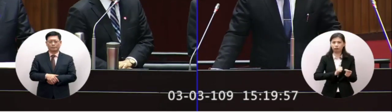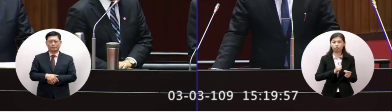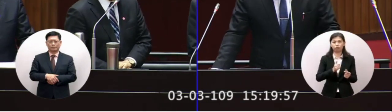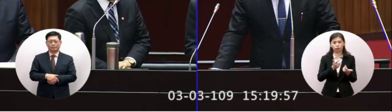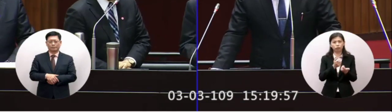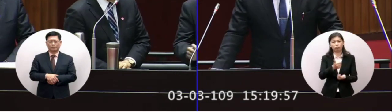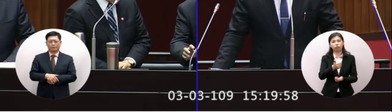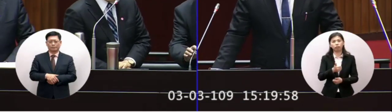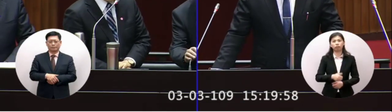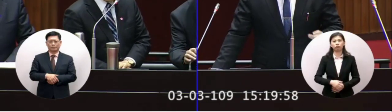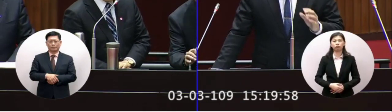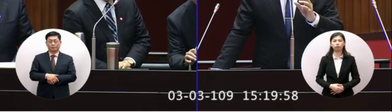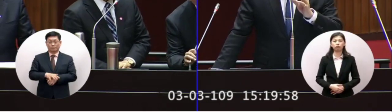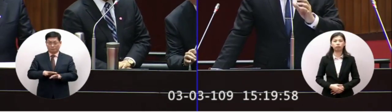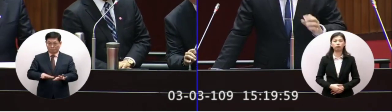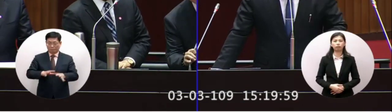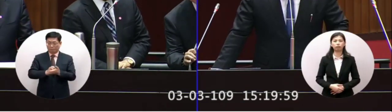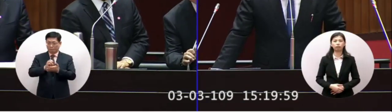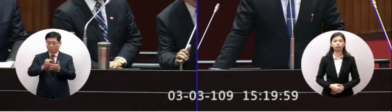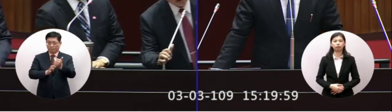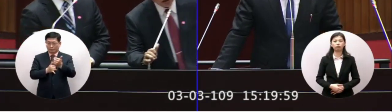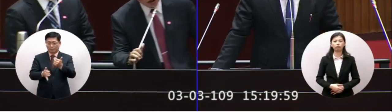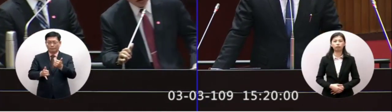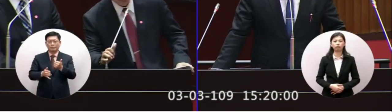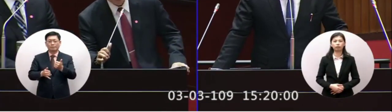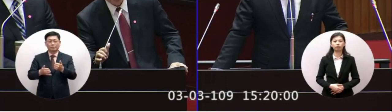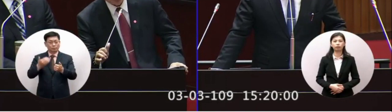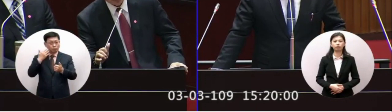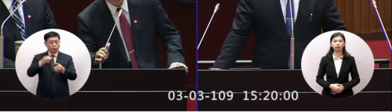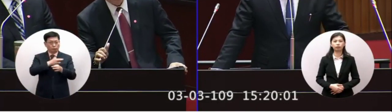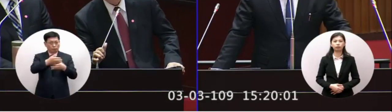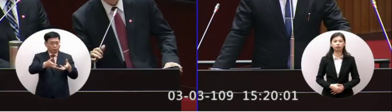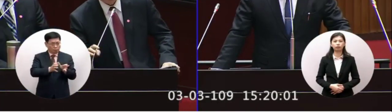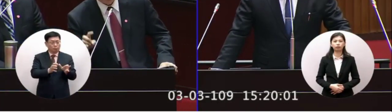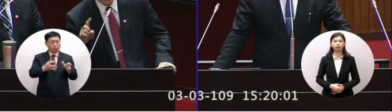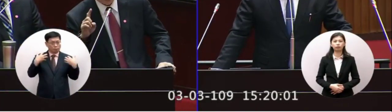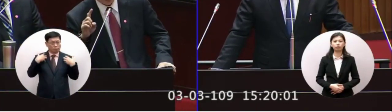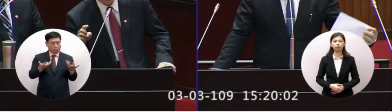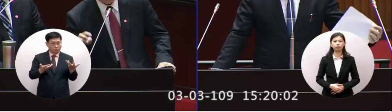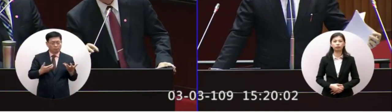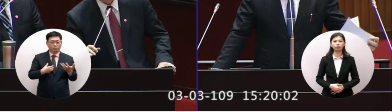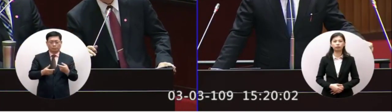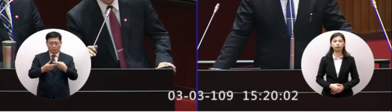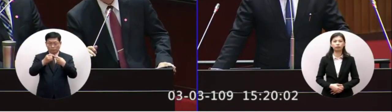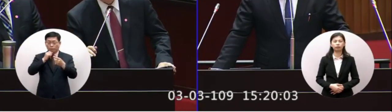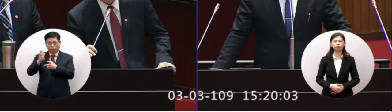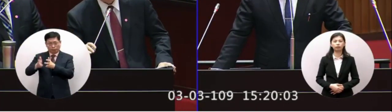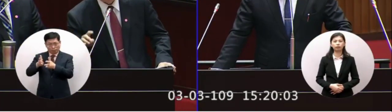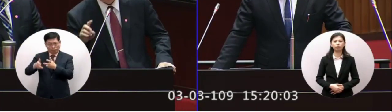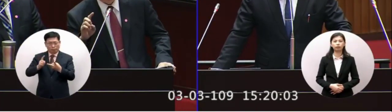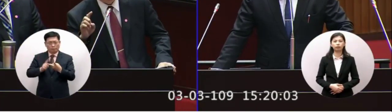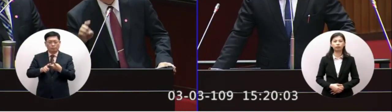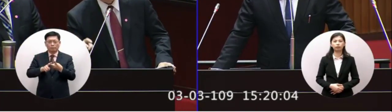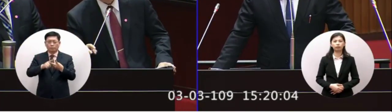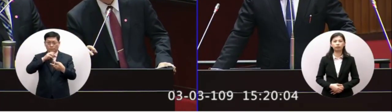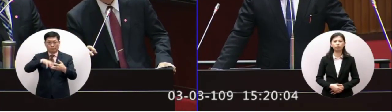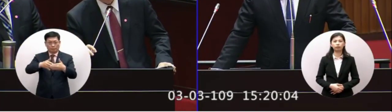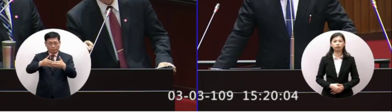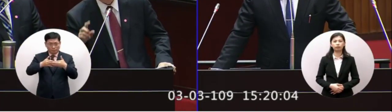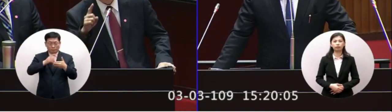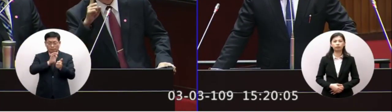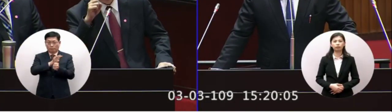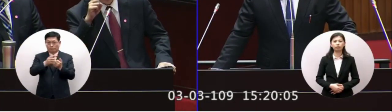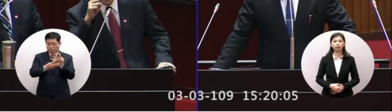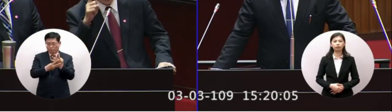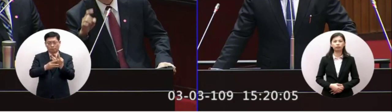行？ 这个部分我跟委员报告，针对经济部的部分，一个是制造业，一个是内需型